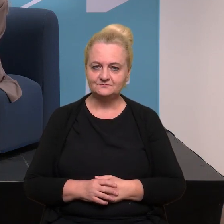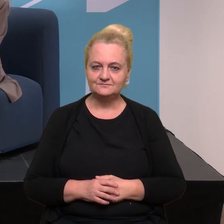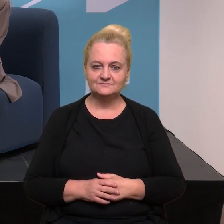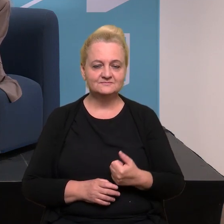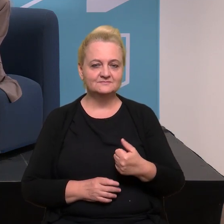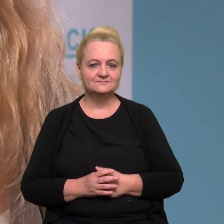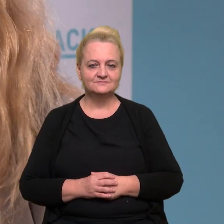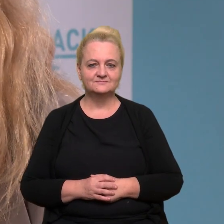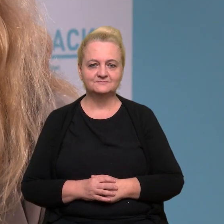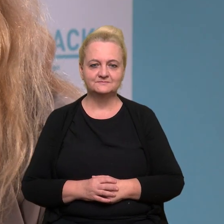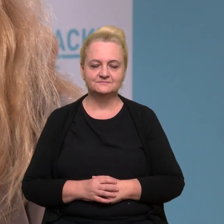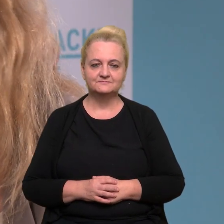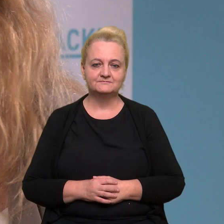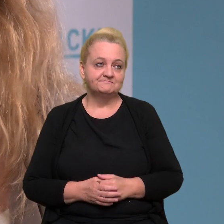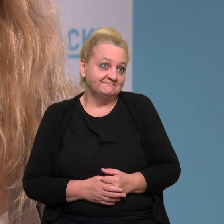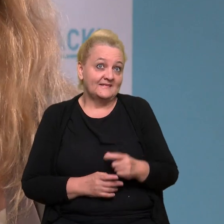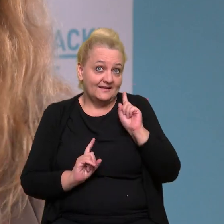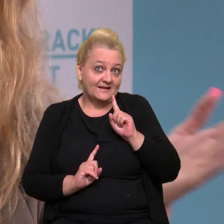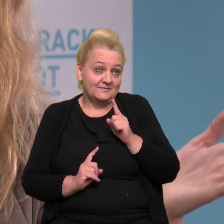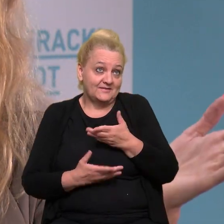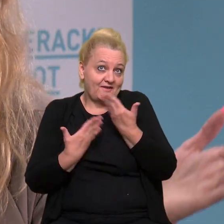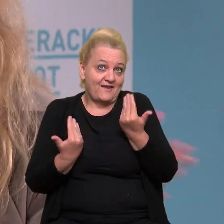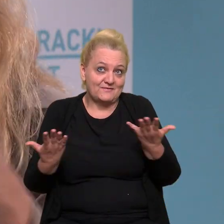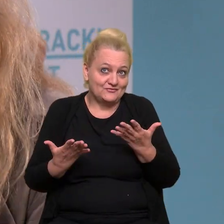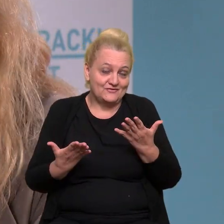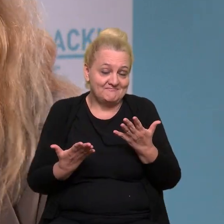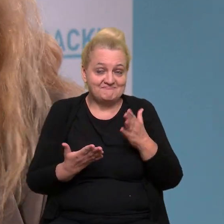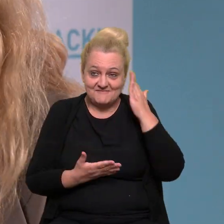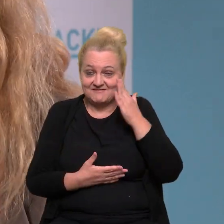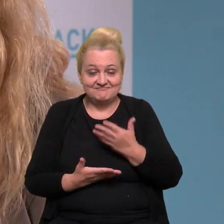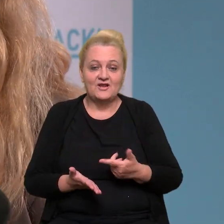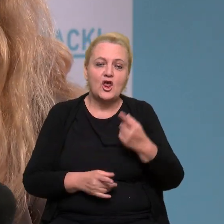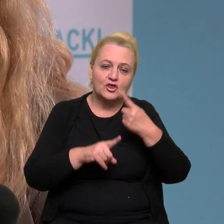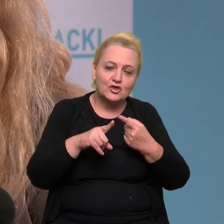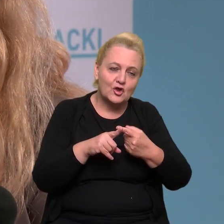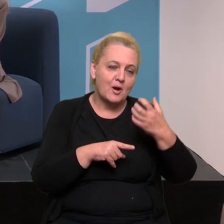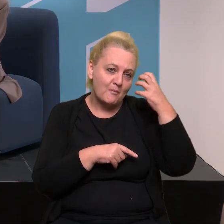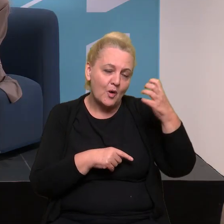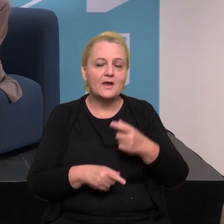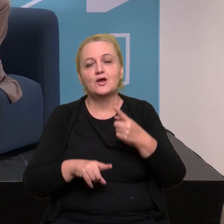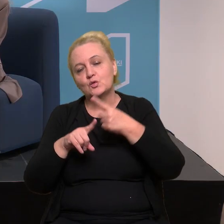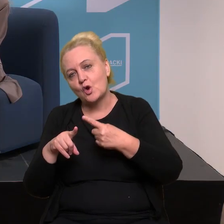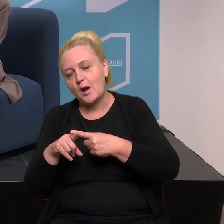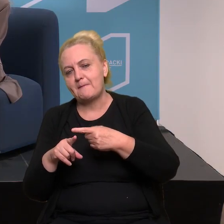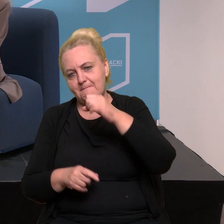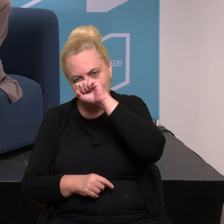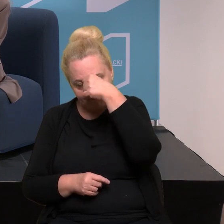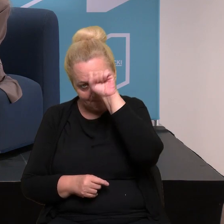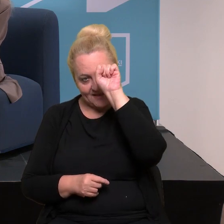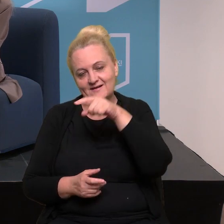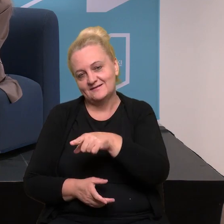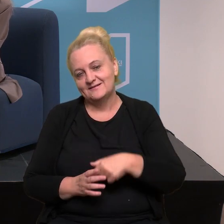Ja niemand weiß genau, wo ich wohne. Nikt nie wie dokładnie, gdzie mieszkam. Trochę w Monachium, trochę w Berlinie. Ciekawa